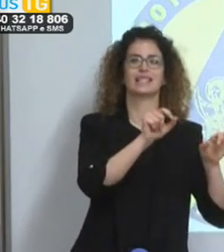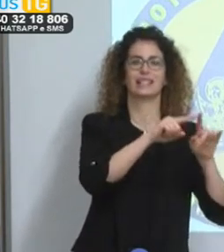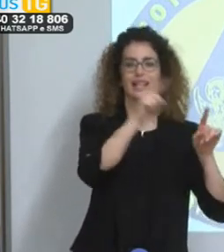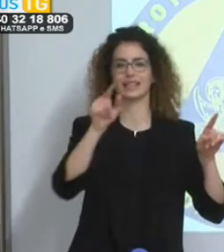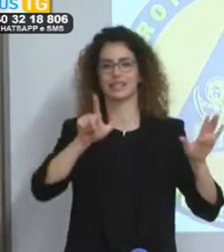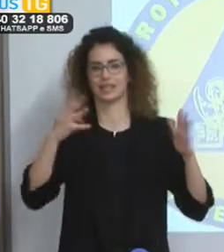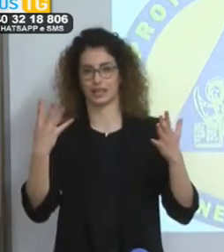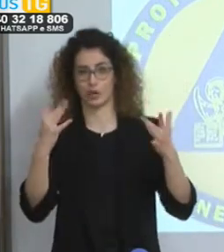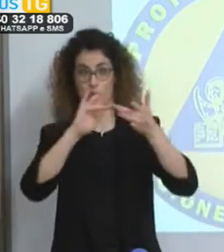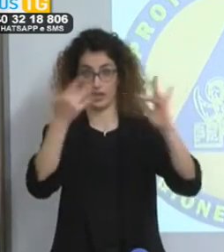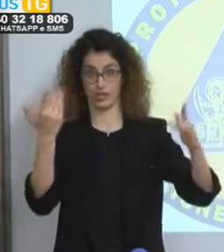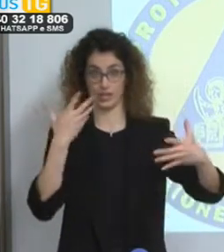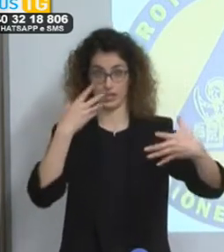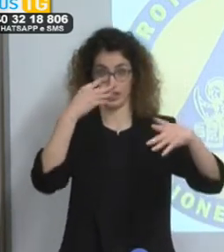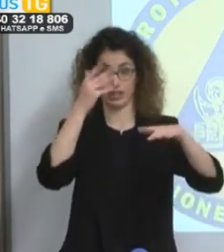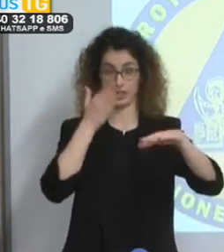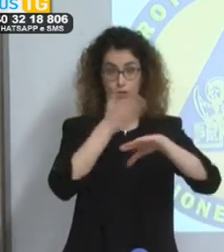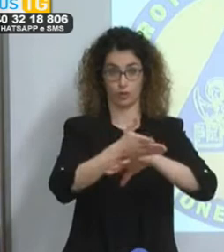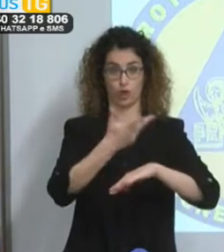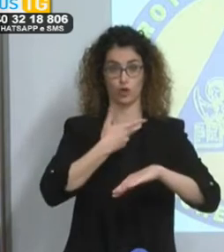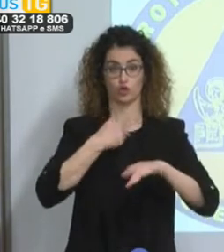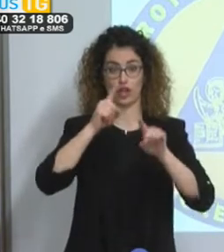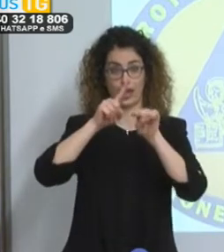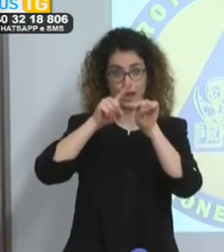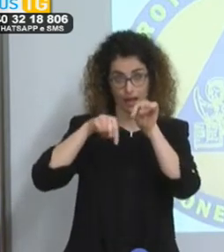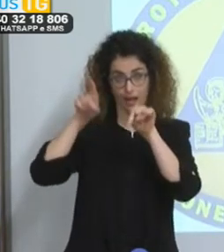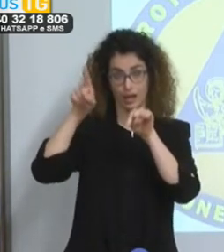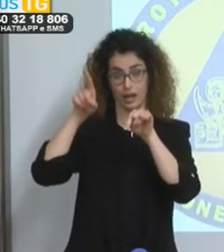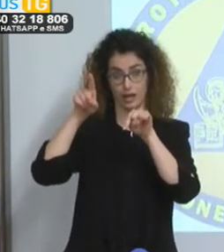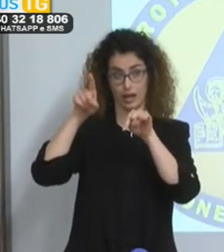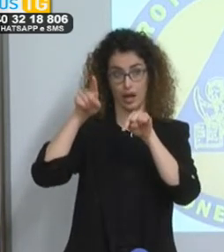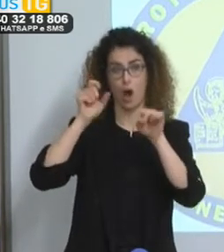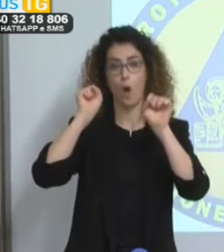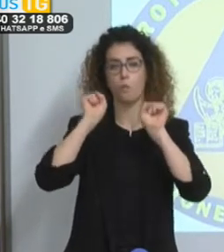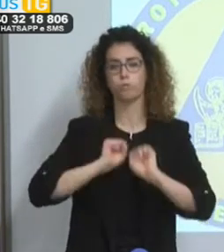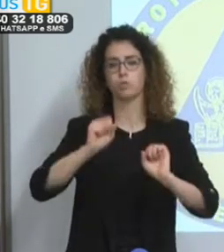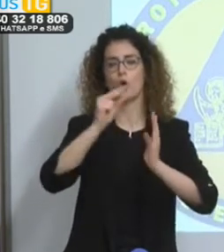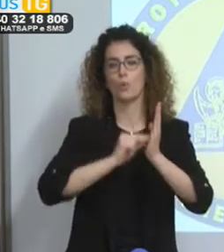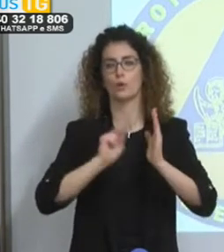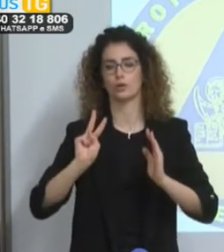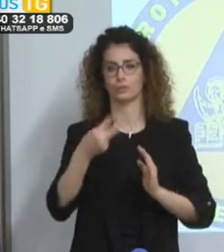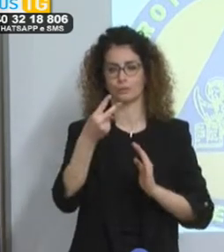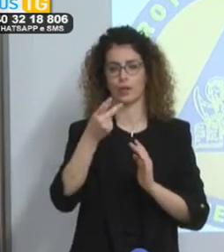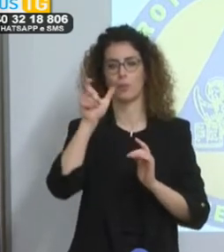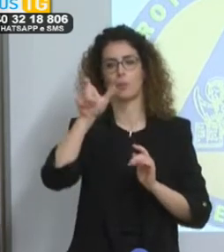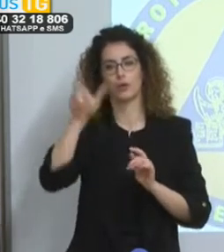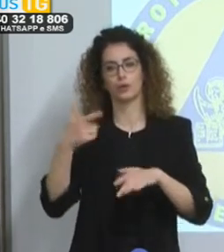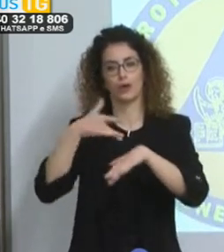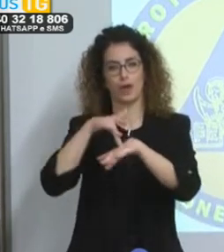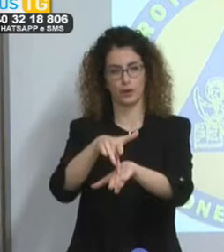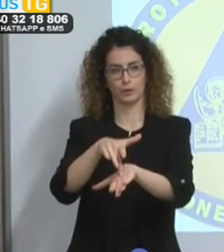anni che entra nel sito, avrà un flag, avrà una possibilità di fare una doppia prenotazione per l'accompagnatore, che deve